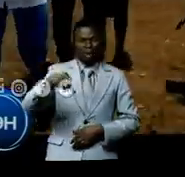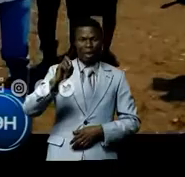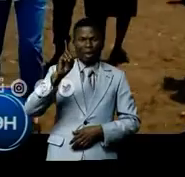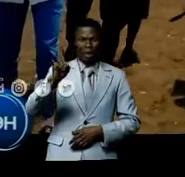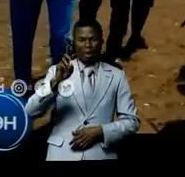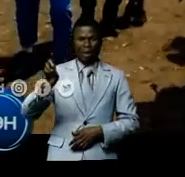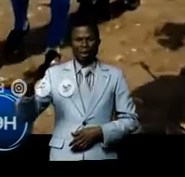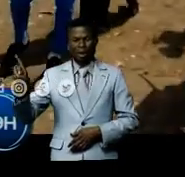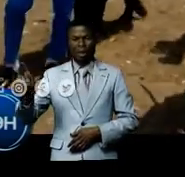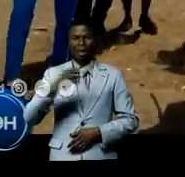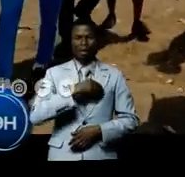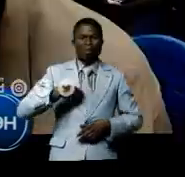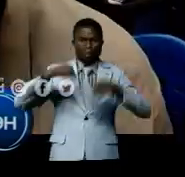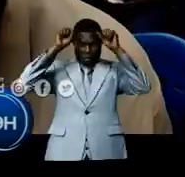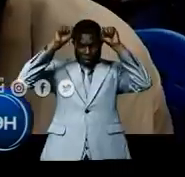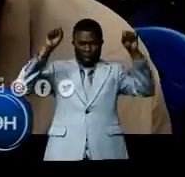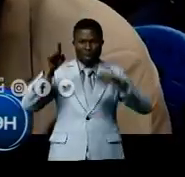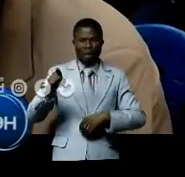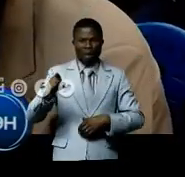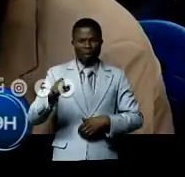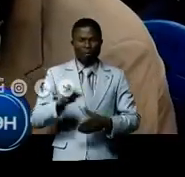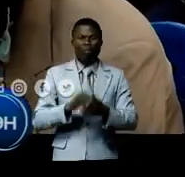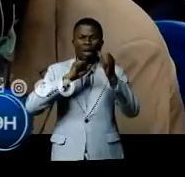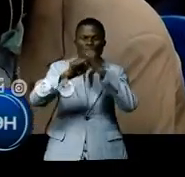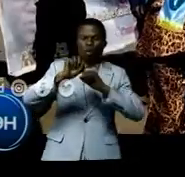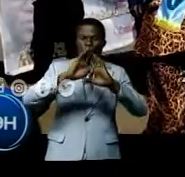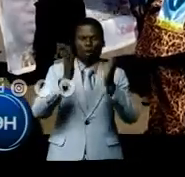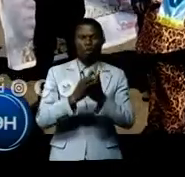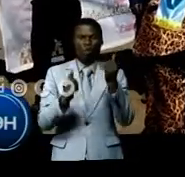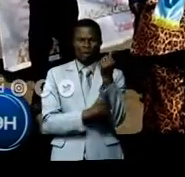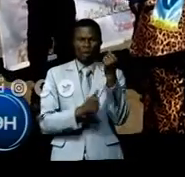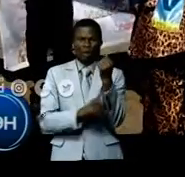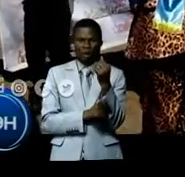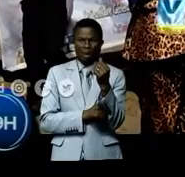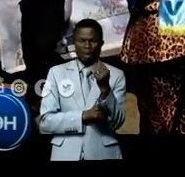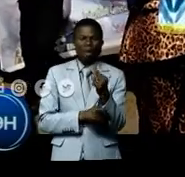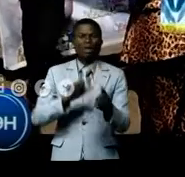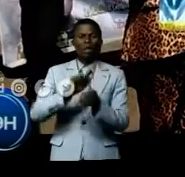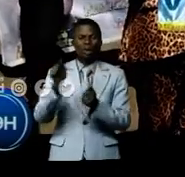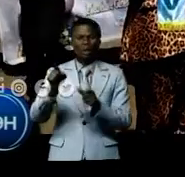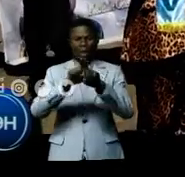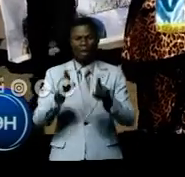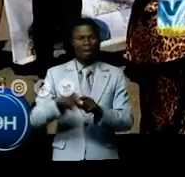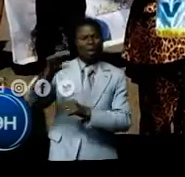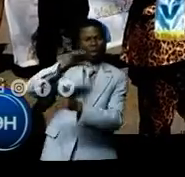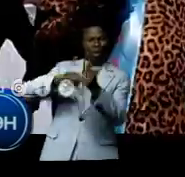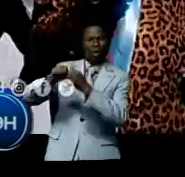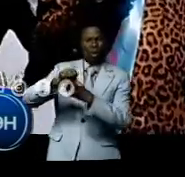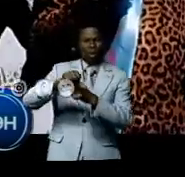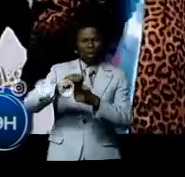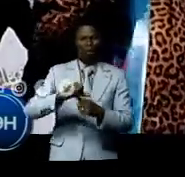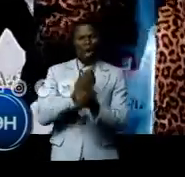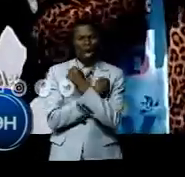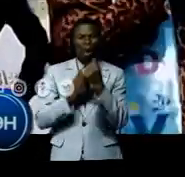Kinzonzi, président de l'APDD, a sensibilisé la population des villages Mbouba et les environs à l'amour de la